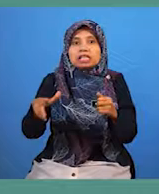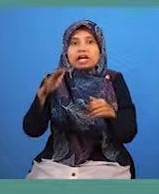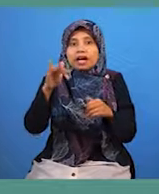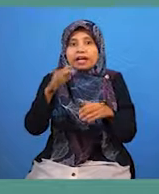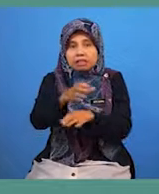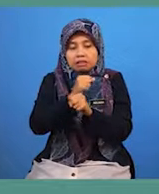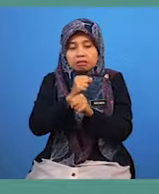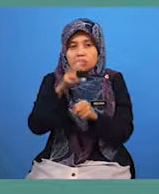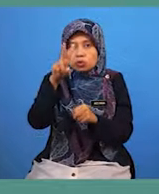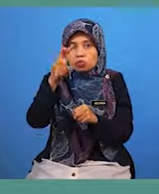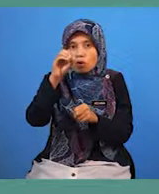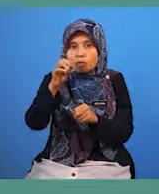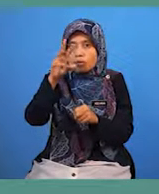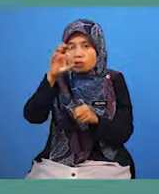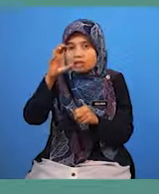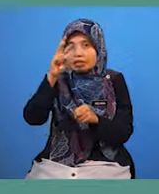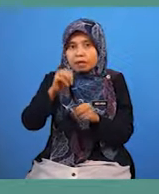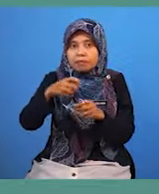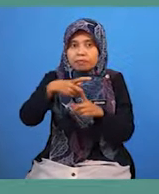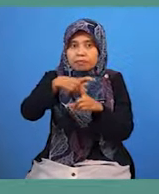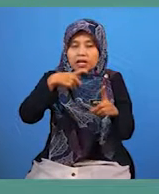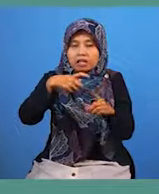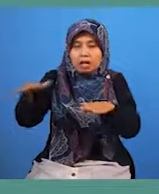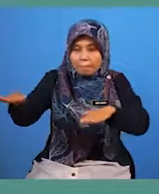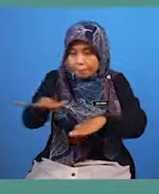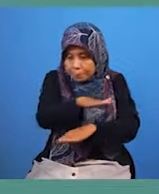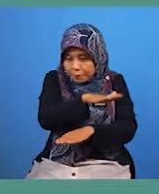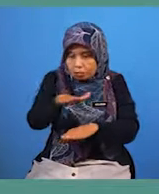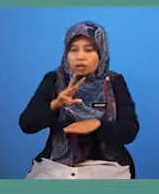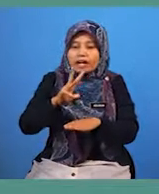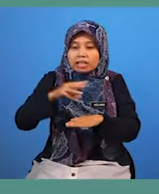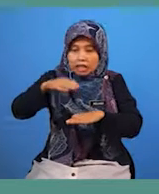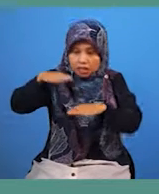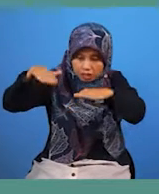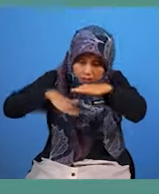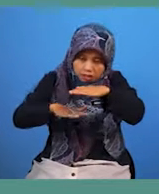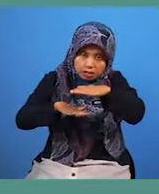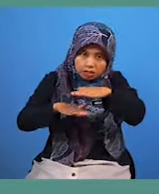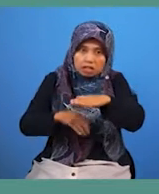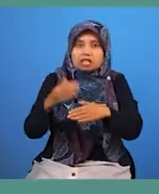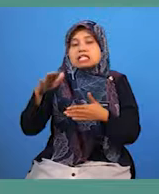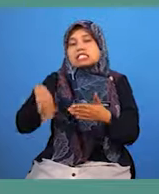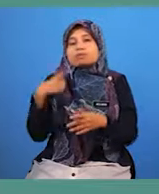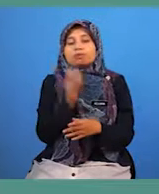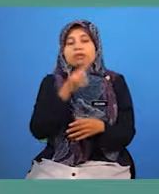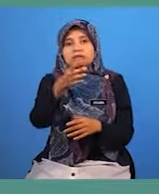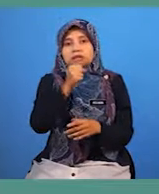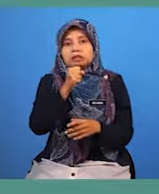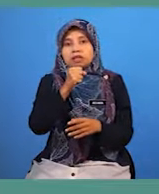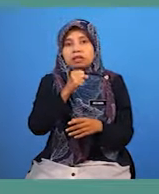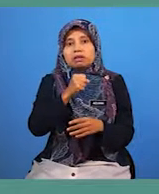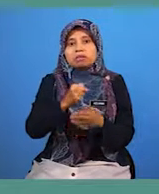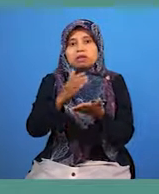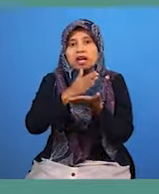yang diambil 20 cm dari permukaan air. Jadi, sebelum kita mengambil air di